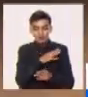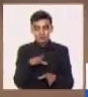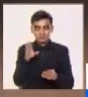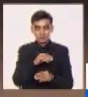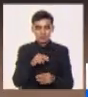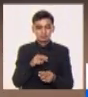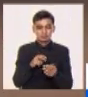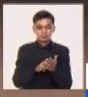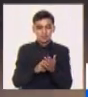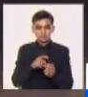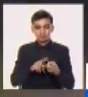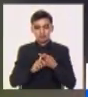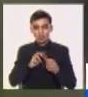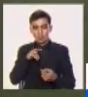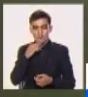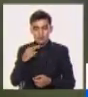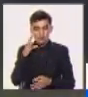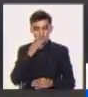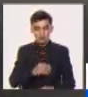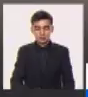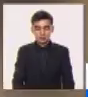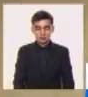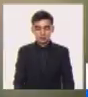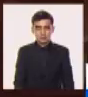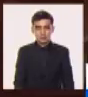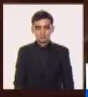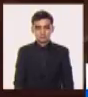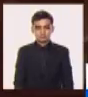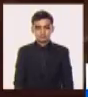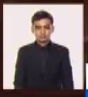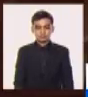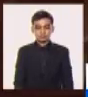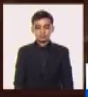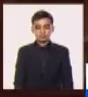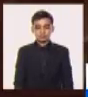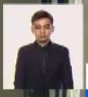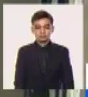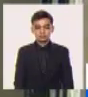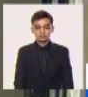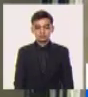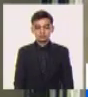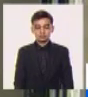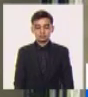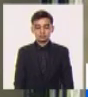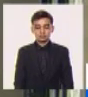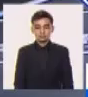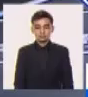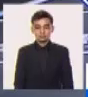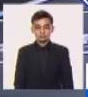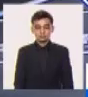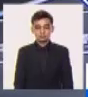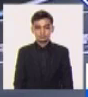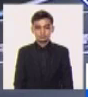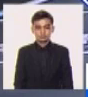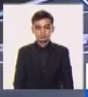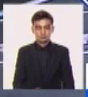ресторанах легко заразиться ковид. Ардак Камал, Влад Шишко, Информбюро, Алматы.